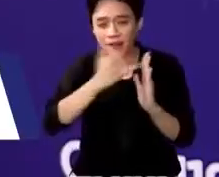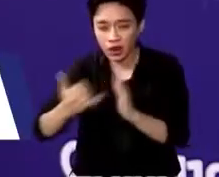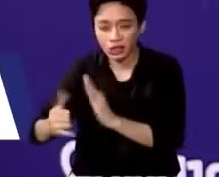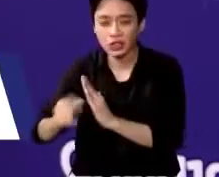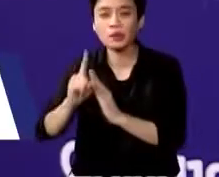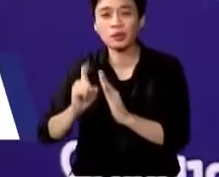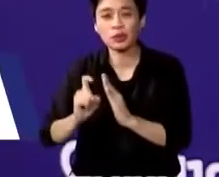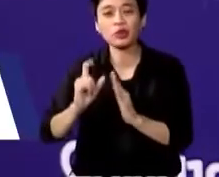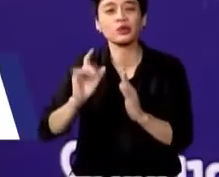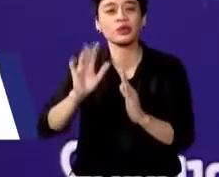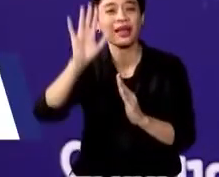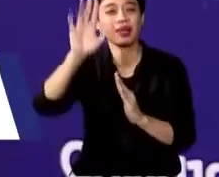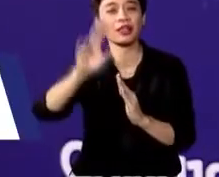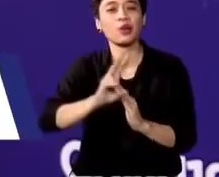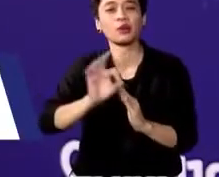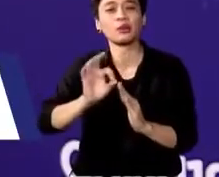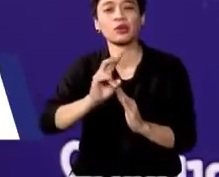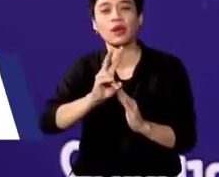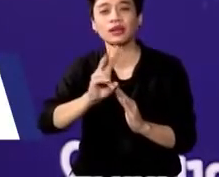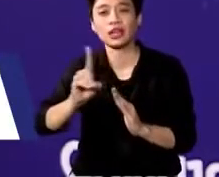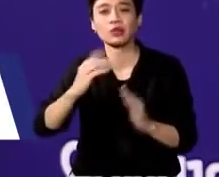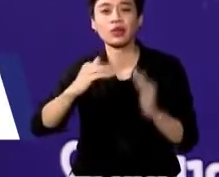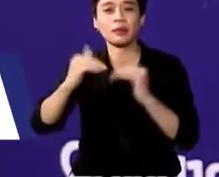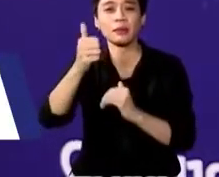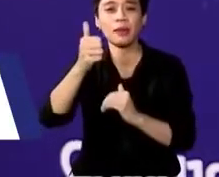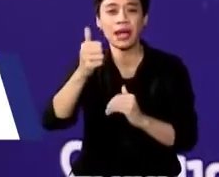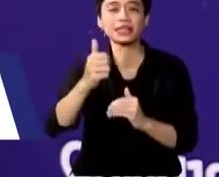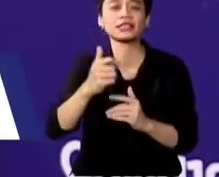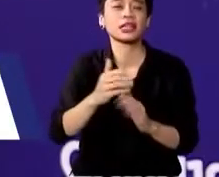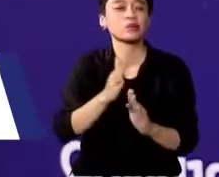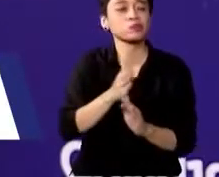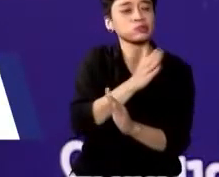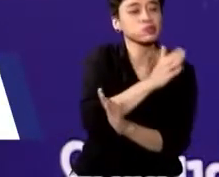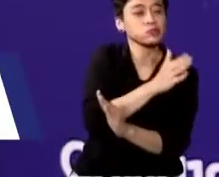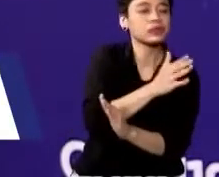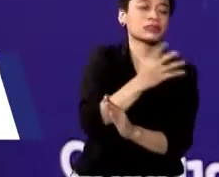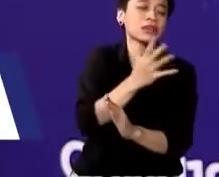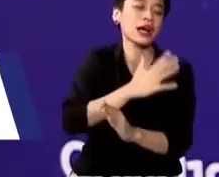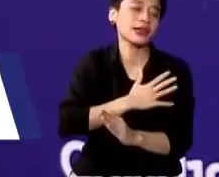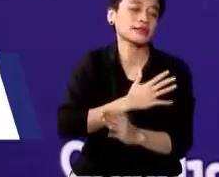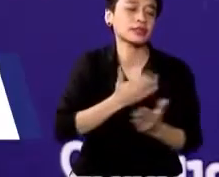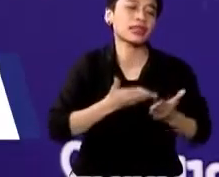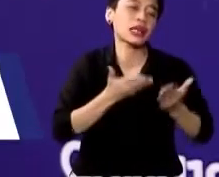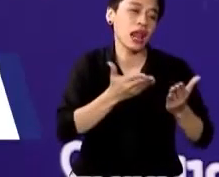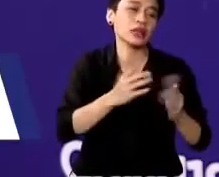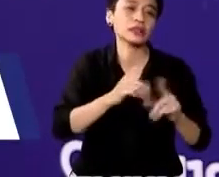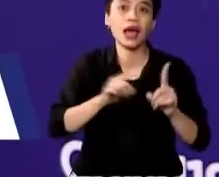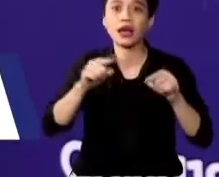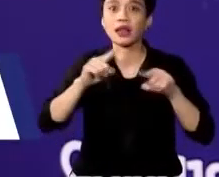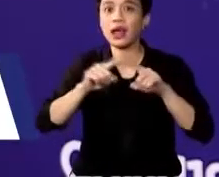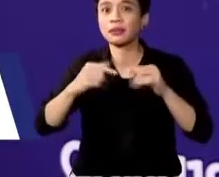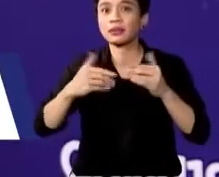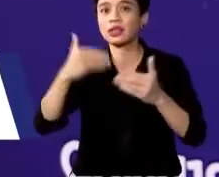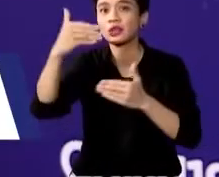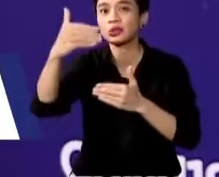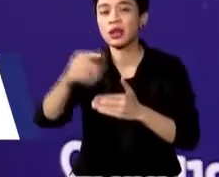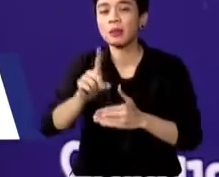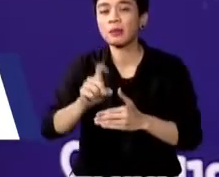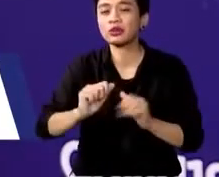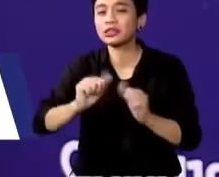banyak hal yang sudah kita evlasi dan tentunya kita sudah antisipasi nah saat ini ee laporan pagi tadi memang